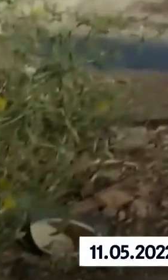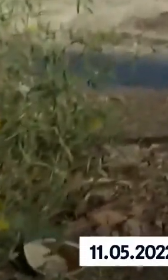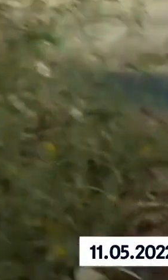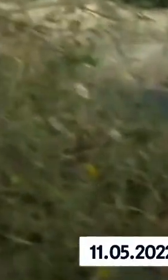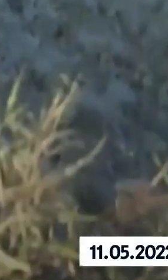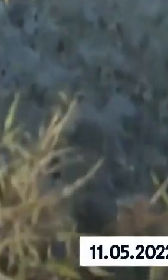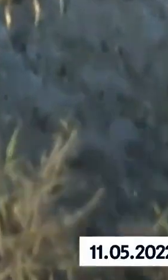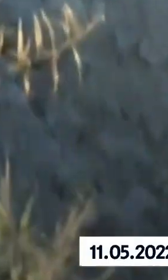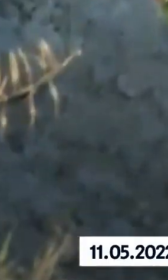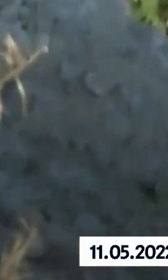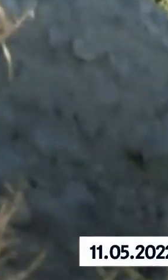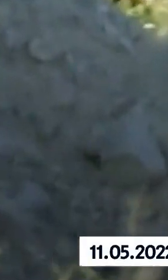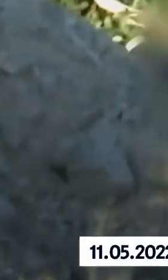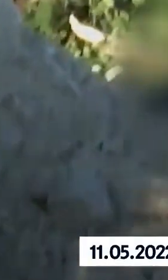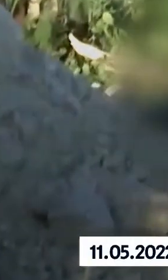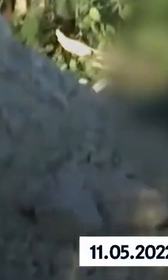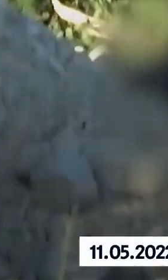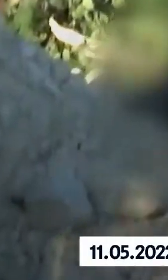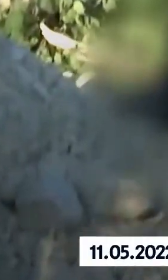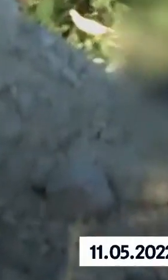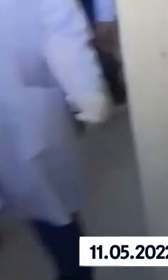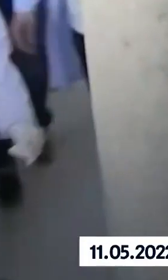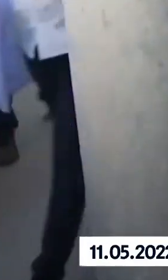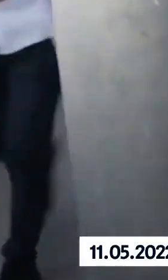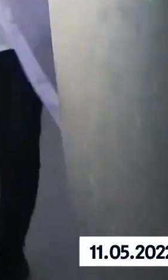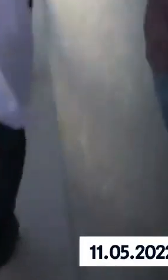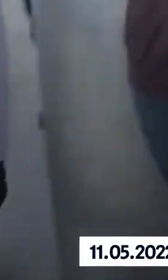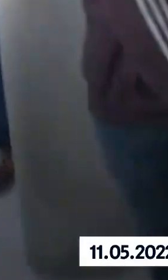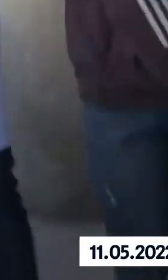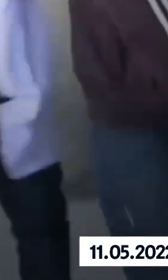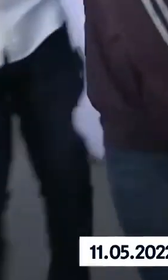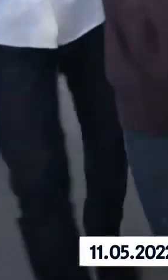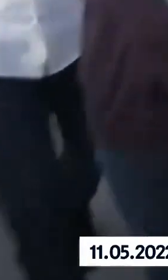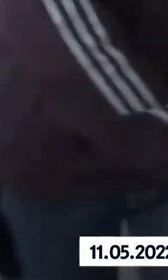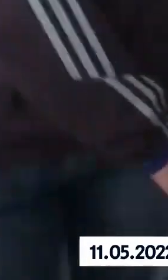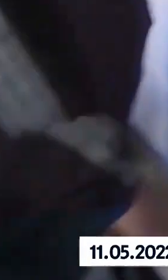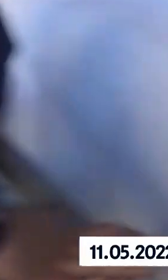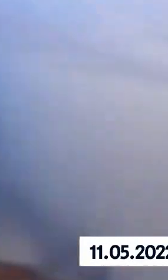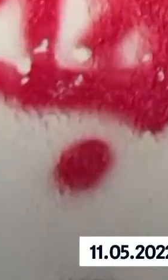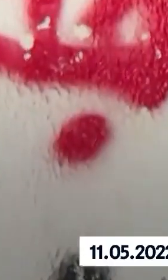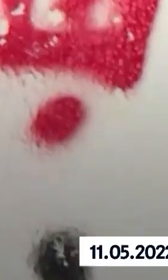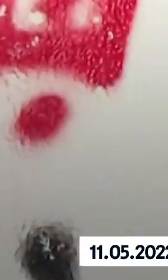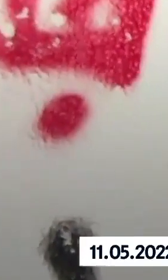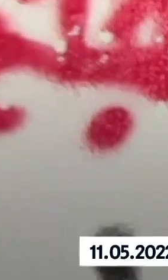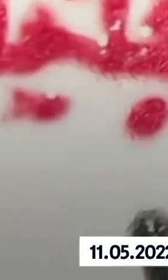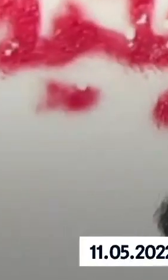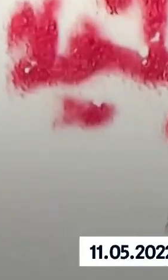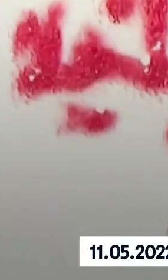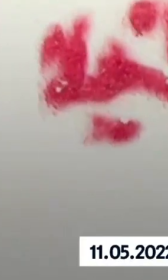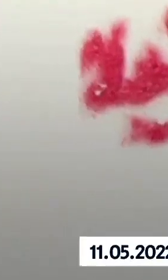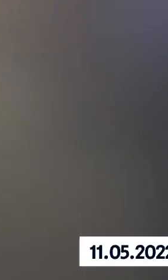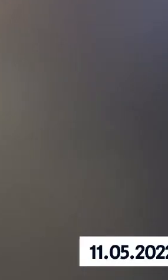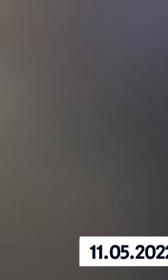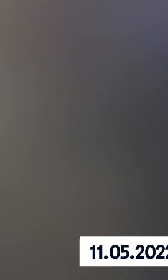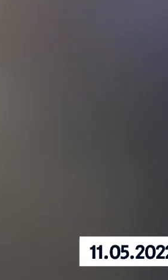שרין, שרין, לעם בשרין! אסעב! התקדמות במגעים מול הפלסטינים להעברה לבחינה בישראל של הקליה שהרג